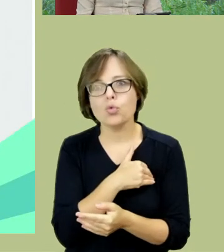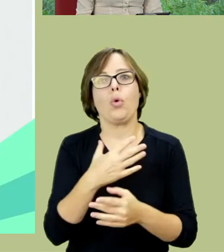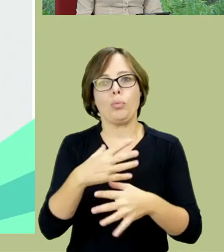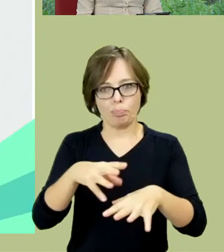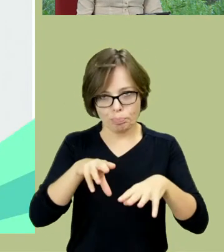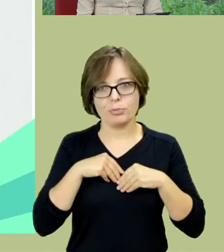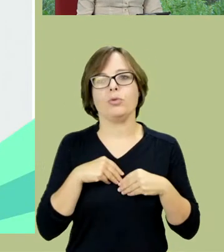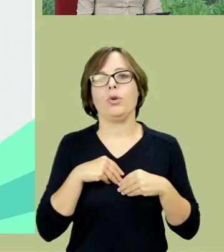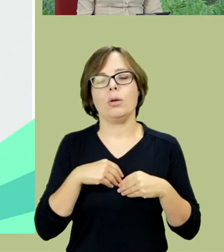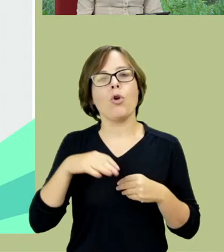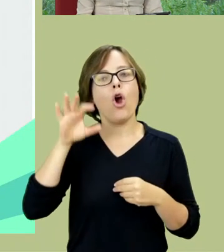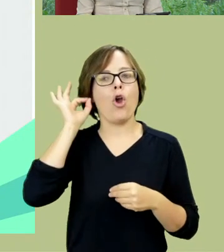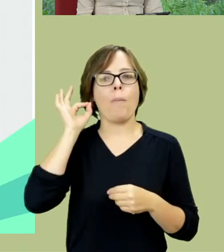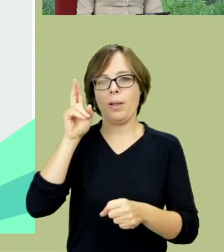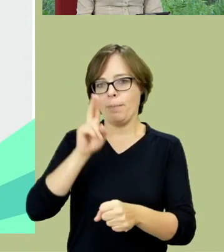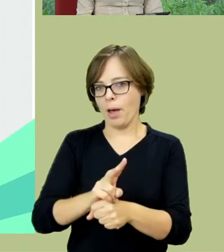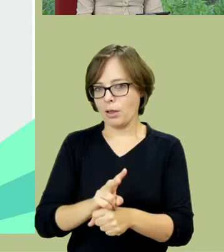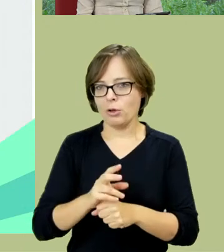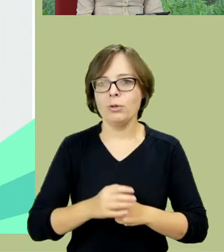przyjęły kobiece imiona.